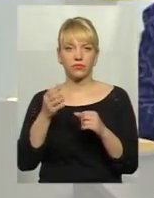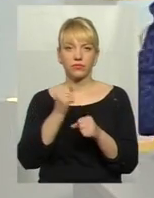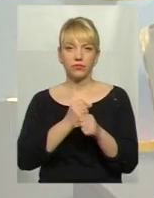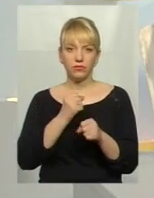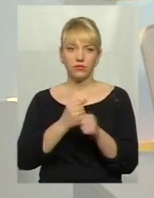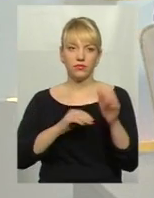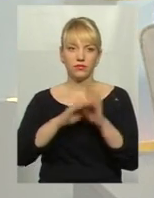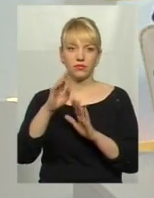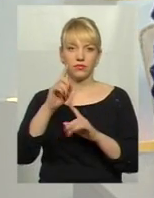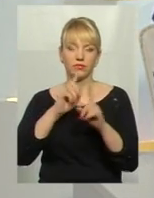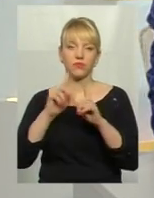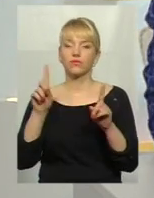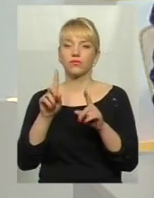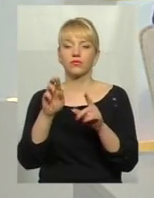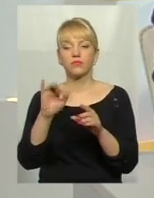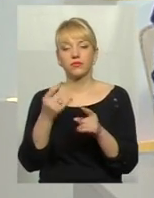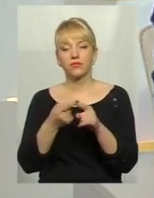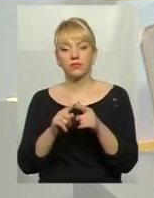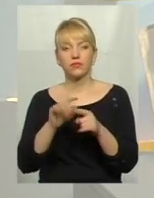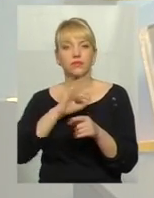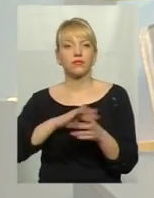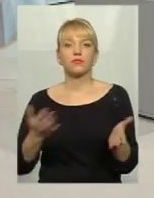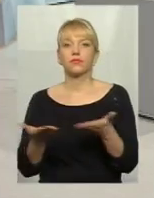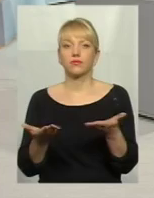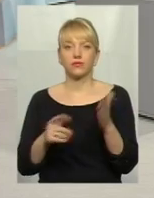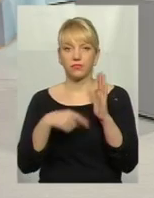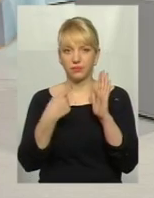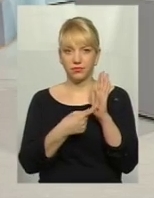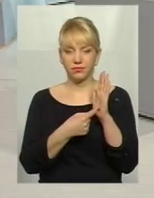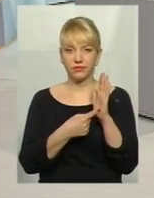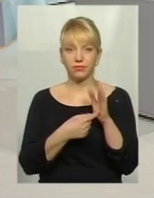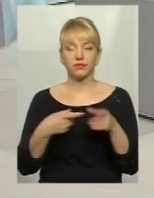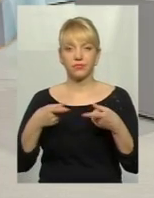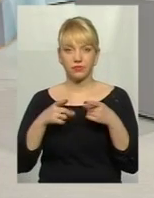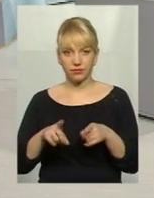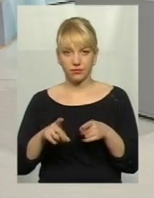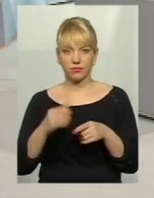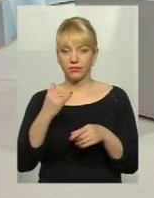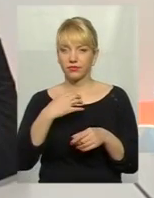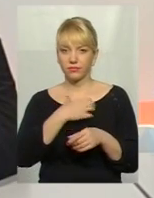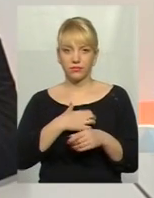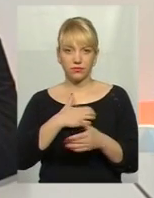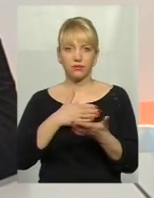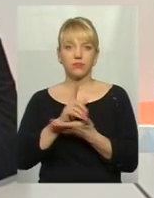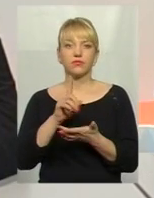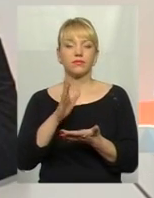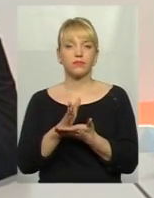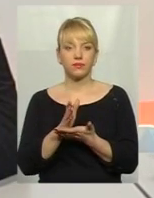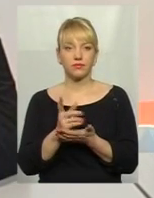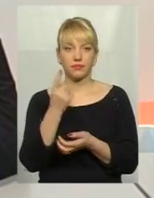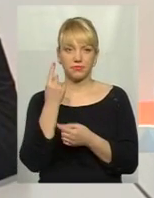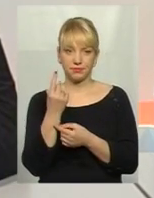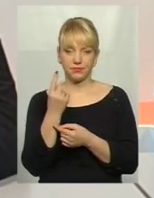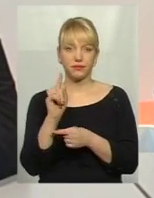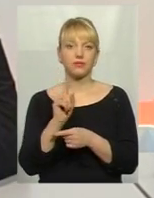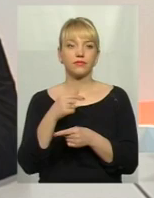Що це дало б для об'єднаних тергромад? Дивіться, насправді, от дві речі ключові, які на сьогоднішній день є. Перше, ми от